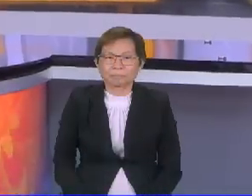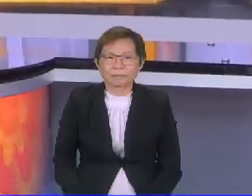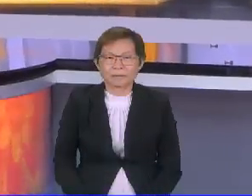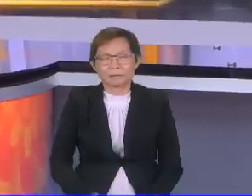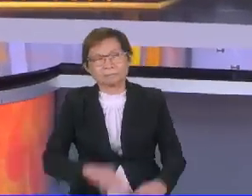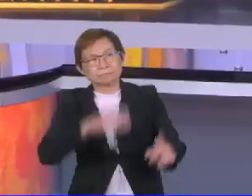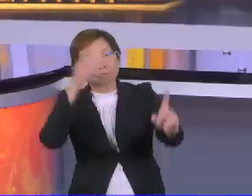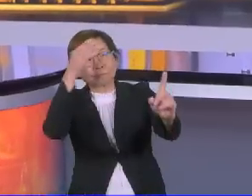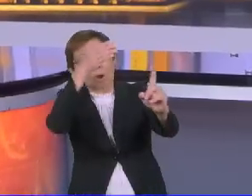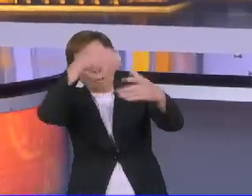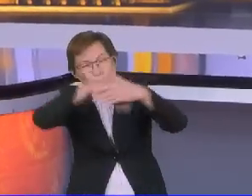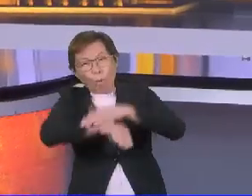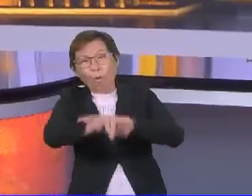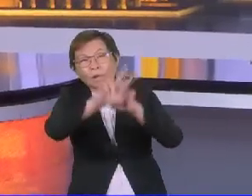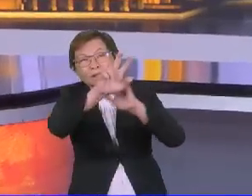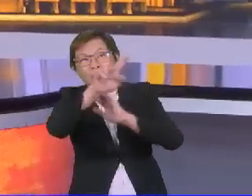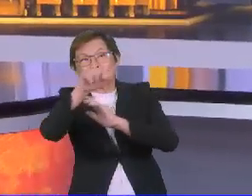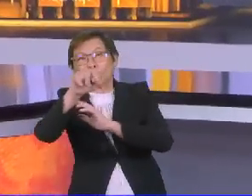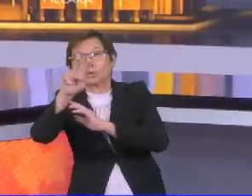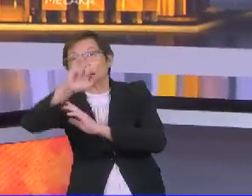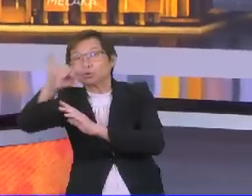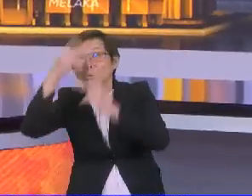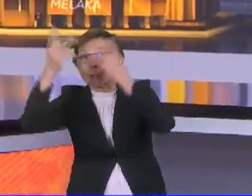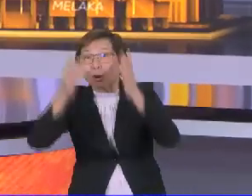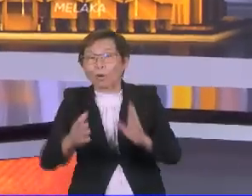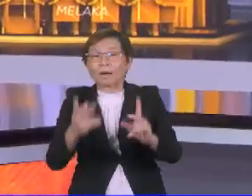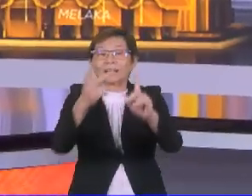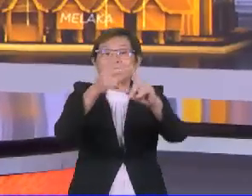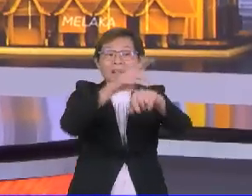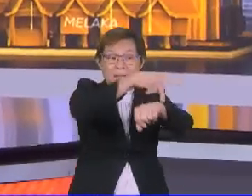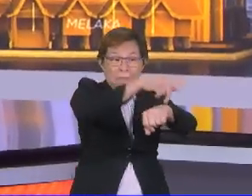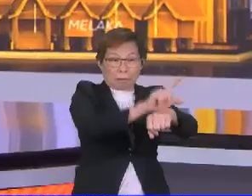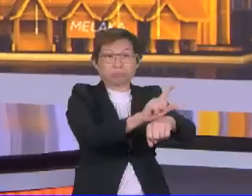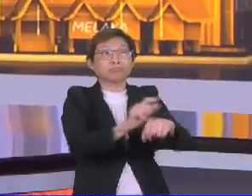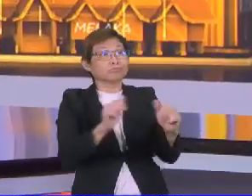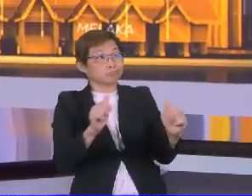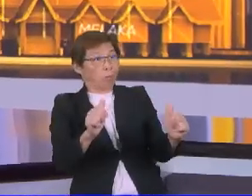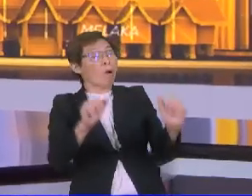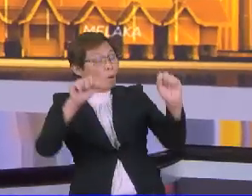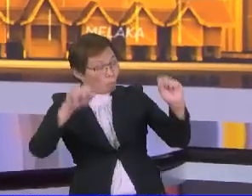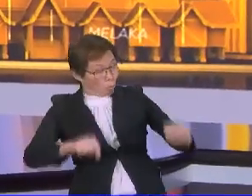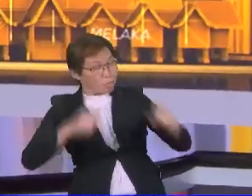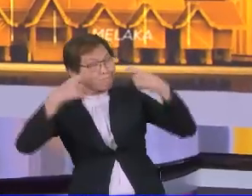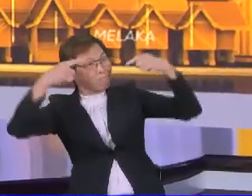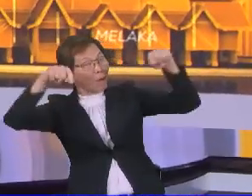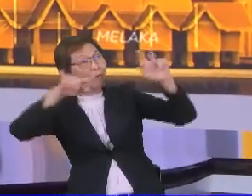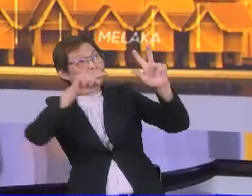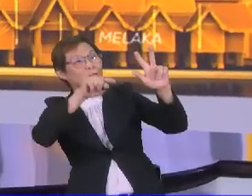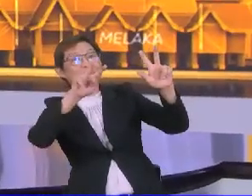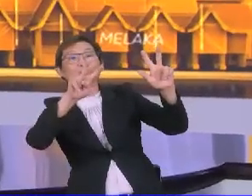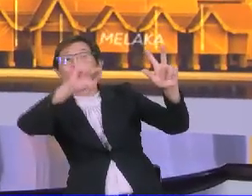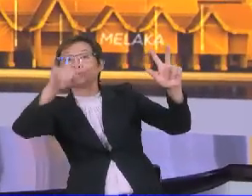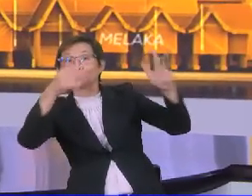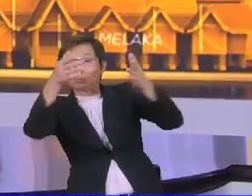sasaran kemasukan 3 perpaduan 2 juta pelancong ke Langkawi tahun ini dianggap real steak dan mampu dicapai Keyakinan